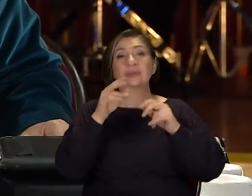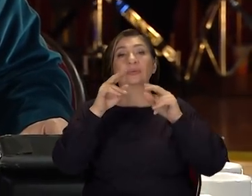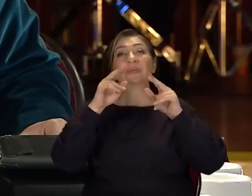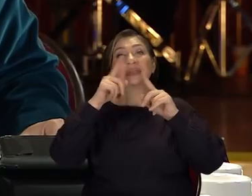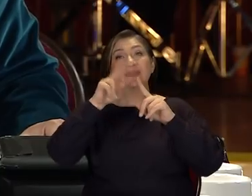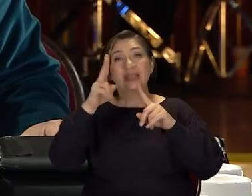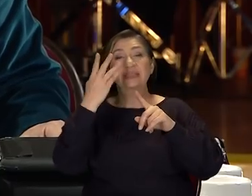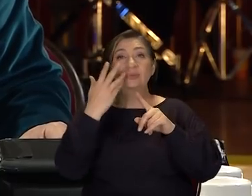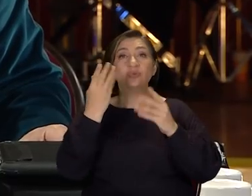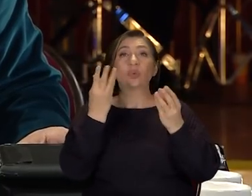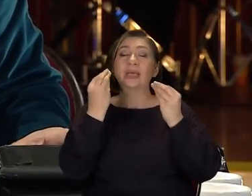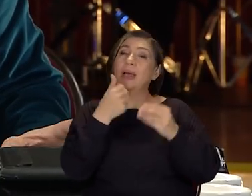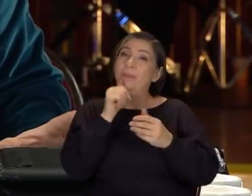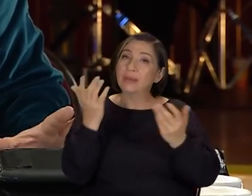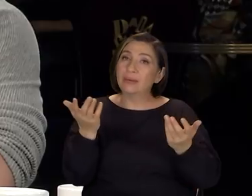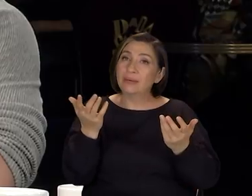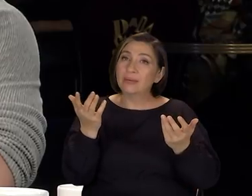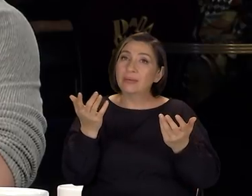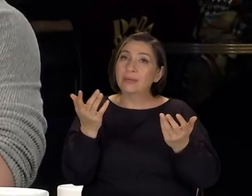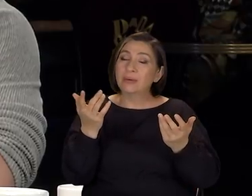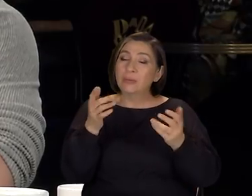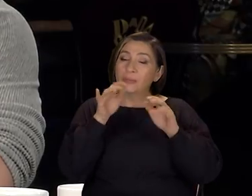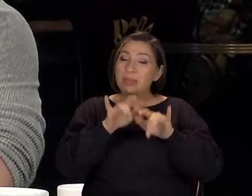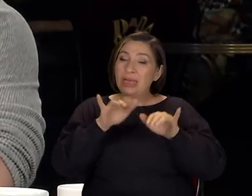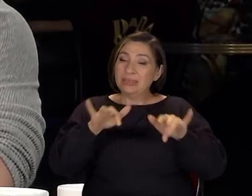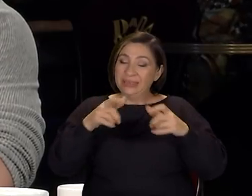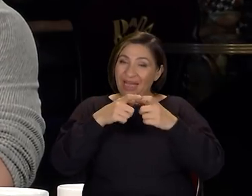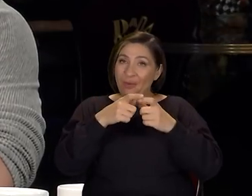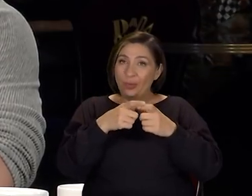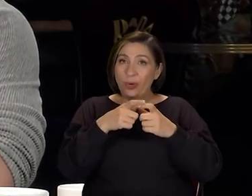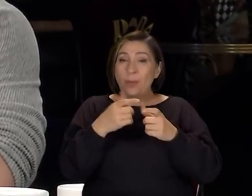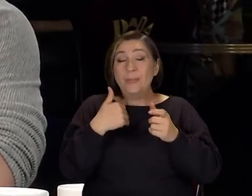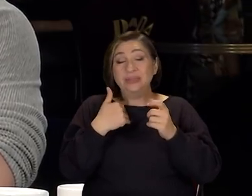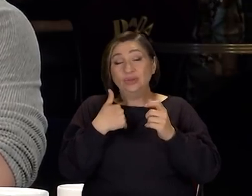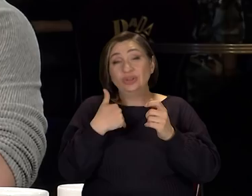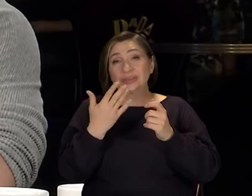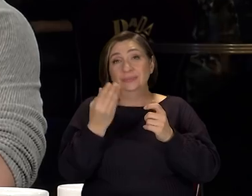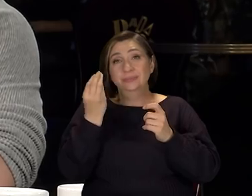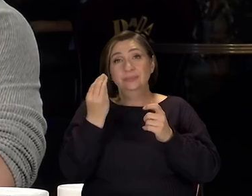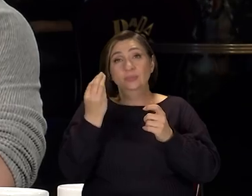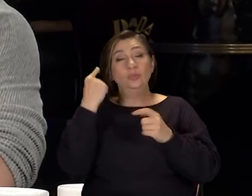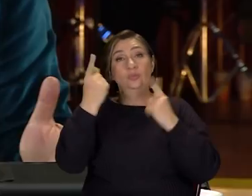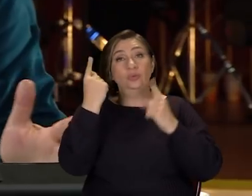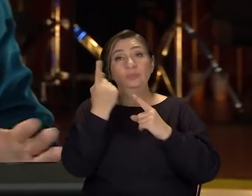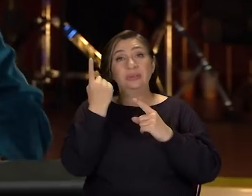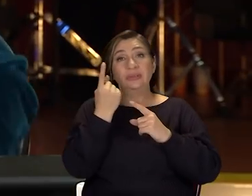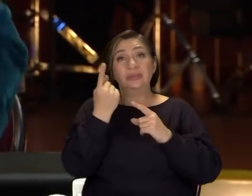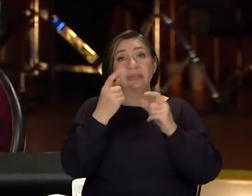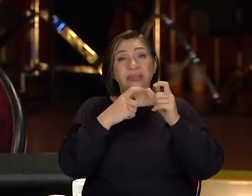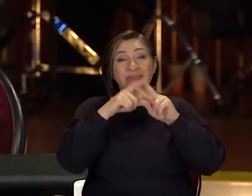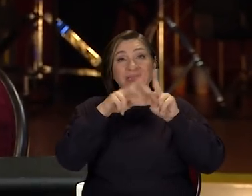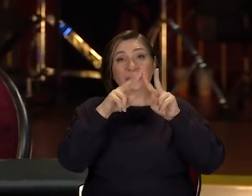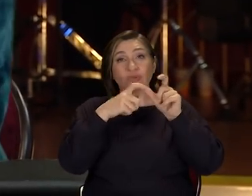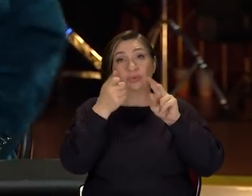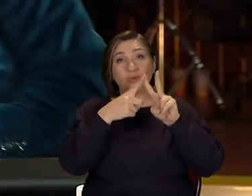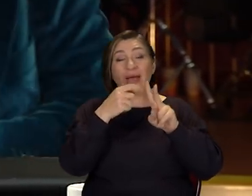yayından da izliyorlar. Çok iyi abi. Yani piyanist abi. Albümü bence iyi de düşünülmüş bir şey. Samsun'la beraber mi düşünülmüş?